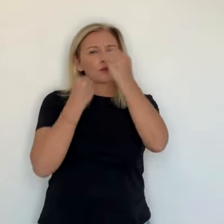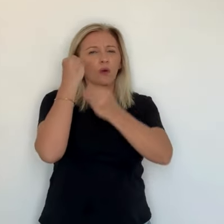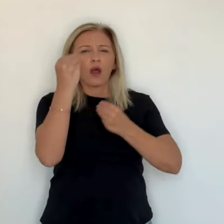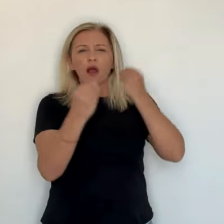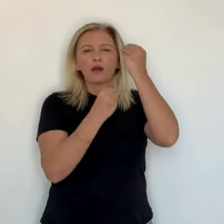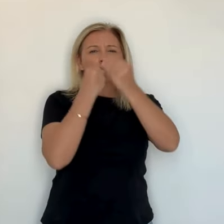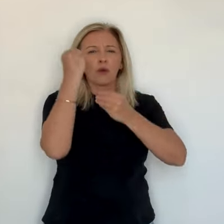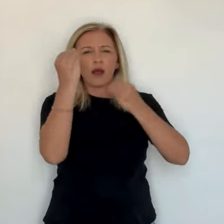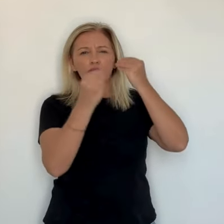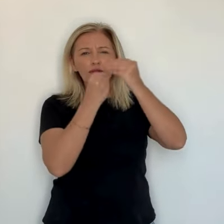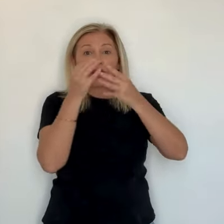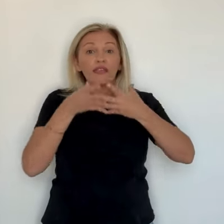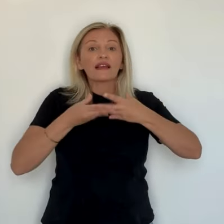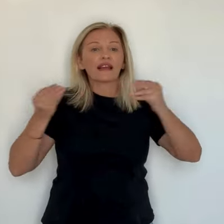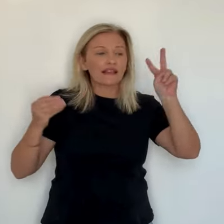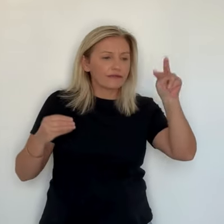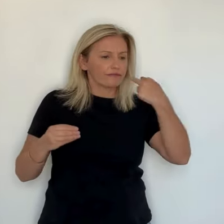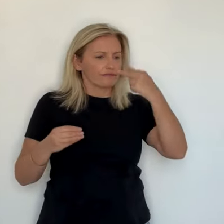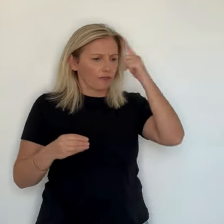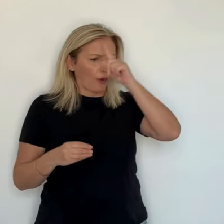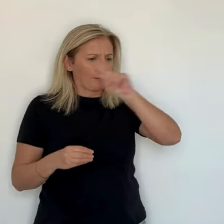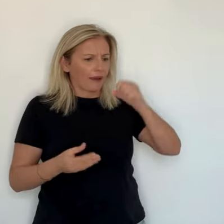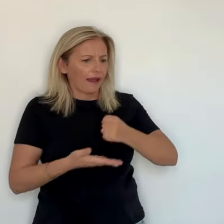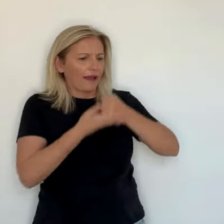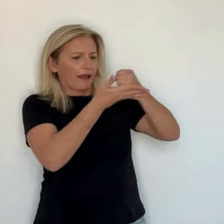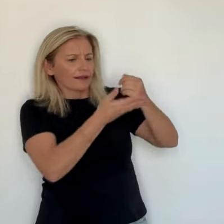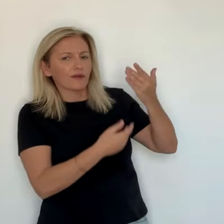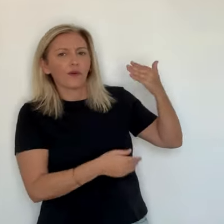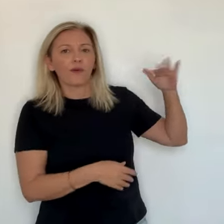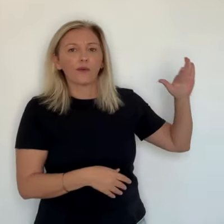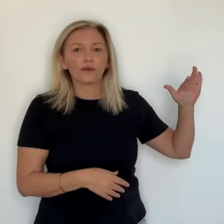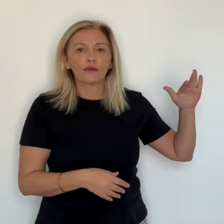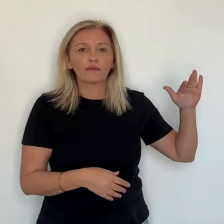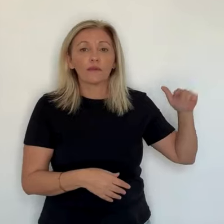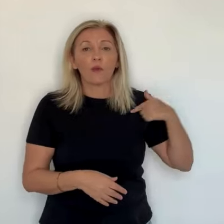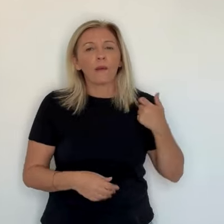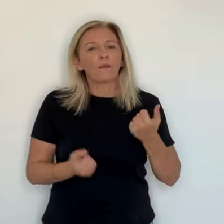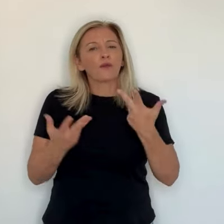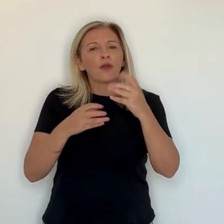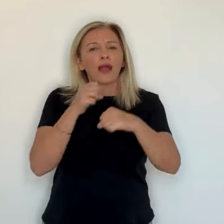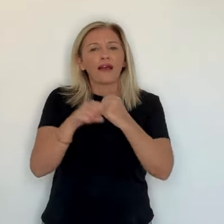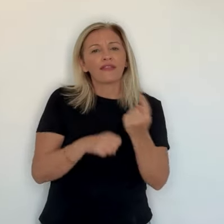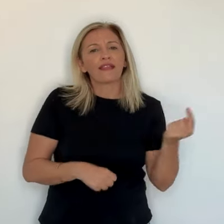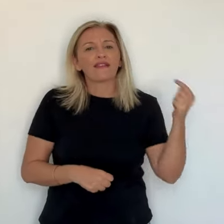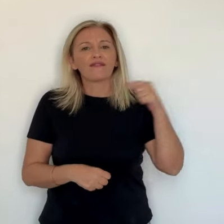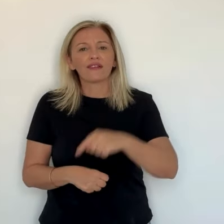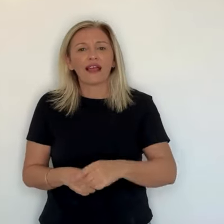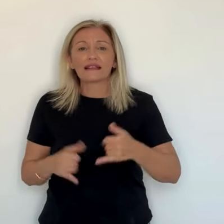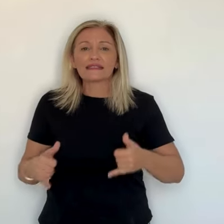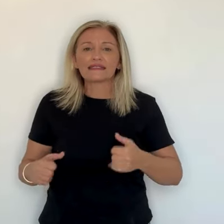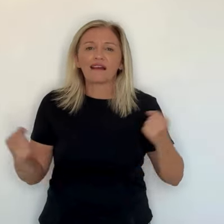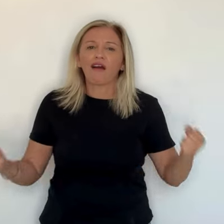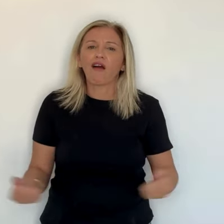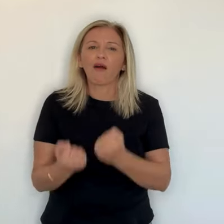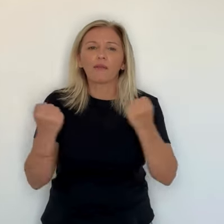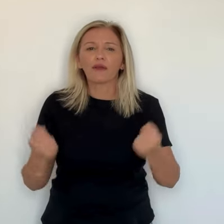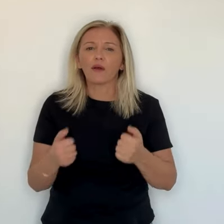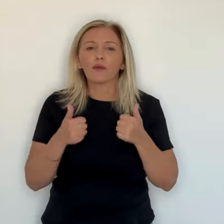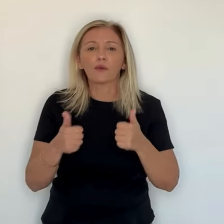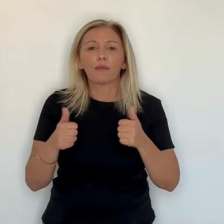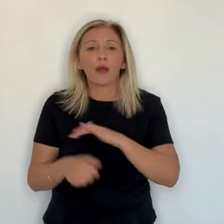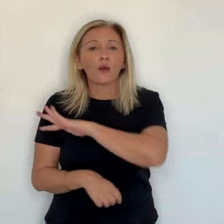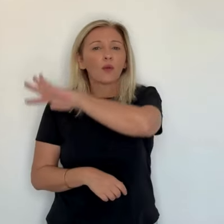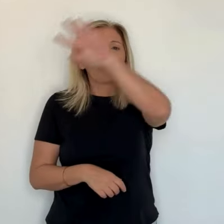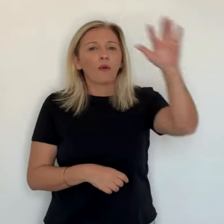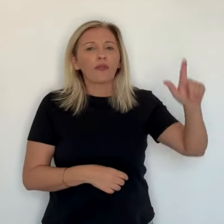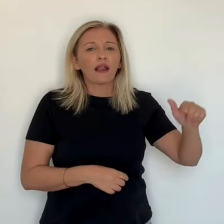me suis dit pourquoi pas aider les autres. Moi, ça fait plusieurs années que je viens et je trouve que l'ambiance, elle est vraiment phénoménale. Tout le monde est là, il y a des gens qui viennent de